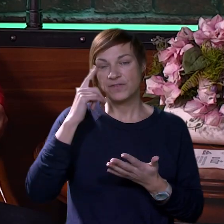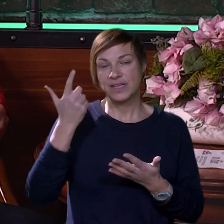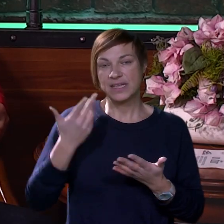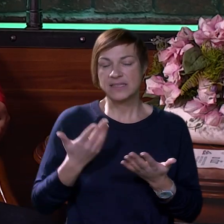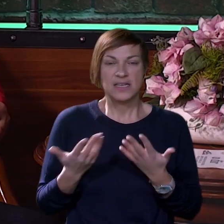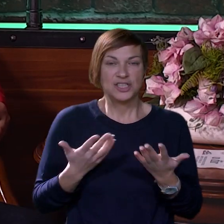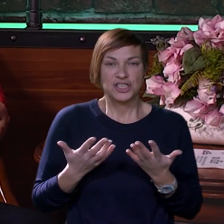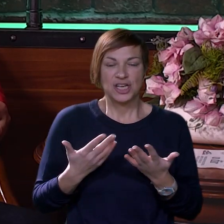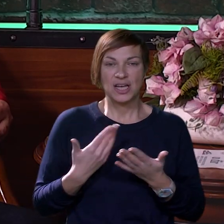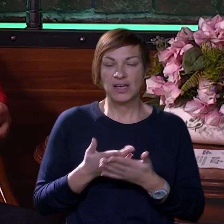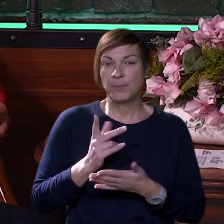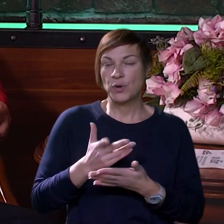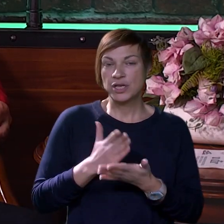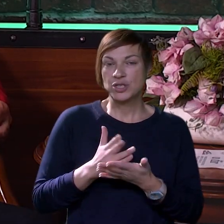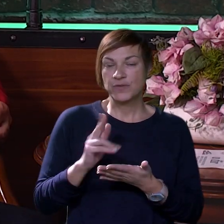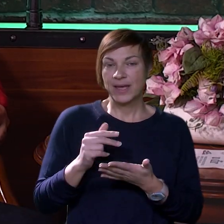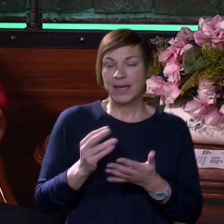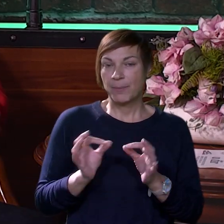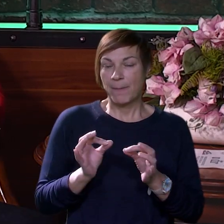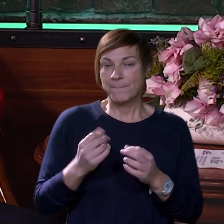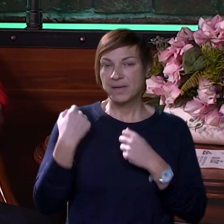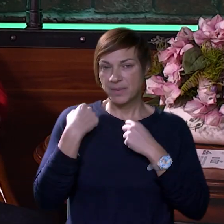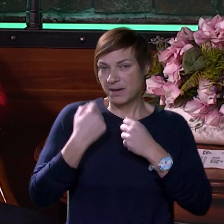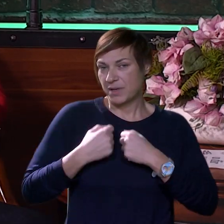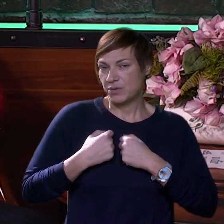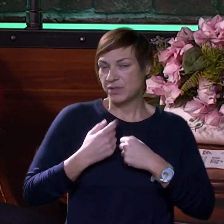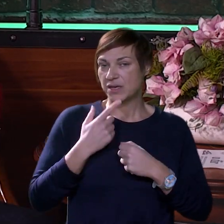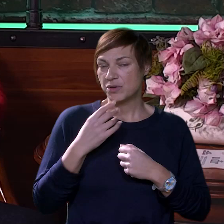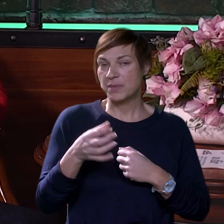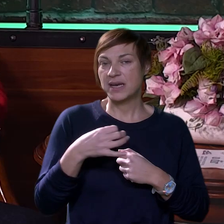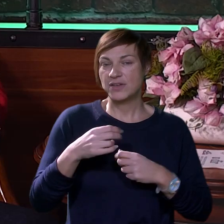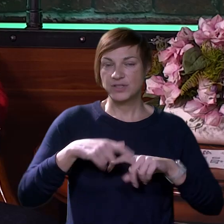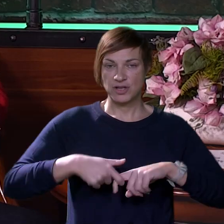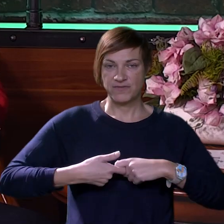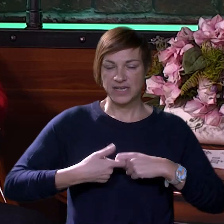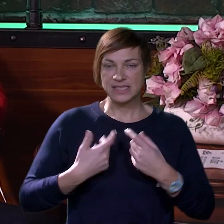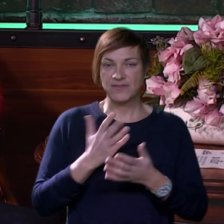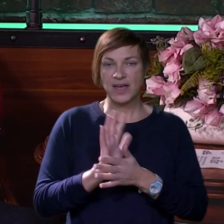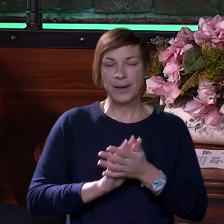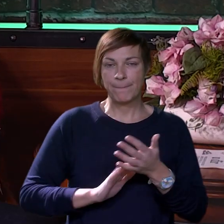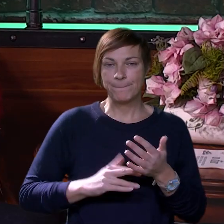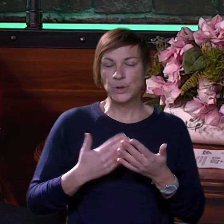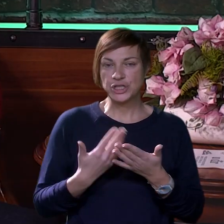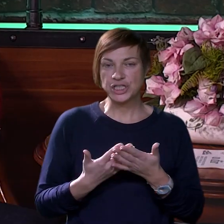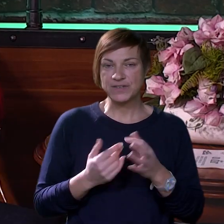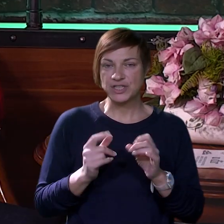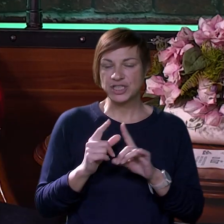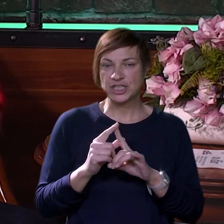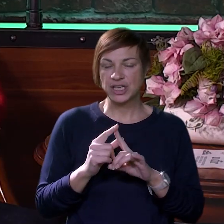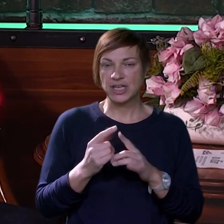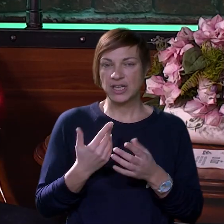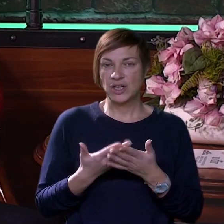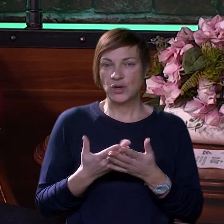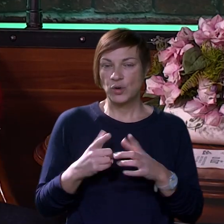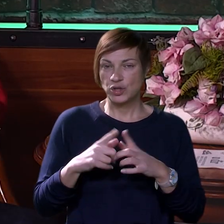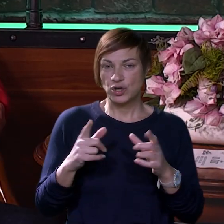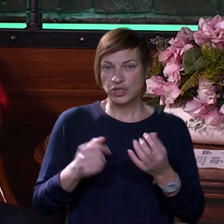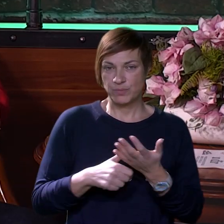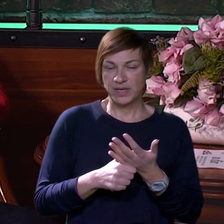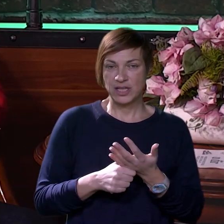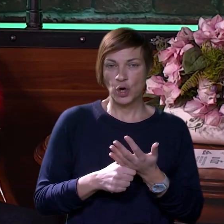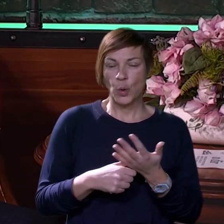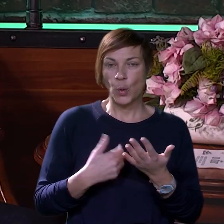znaš na koji način, da moraš uvijek imati pripravan neki ruksak u kojem ćeš imati najosnovnije stvari, počevši od kopija svojih